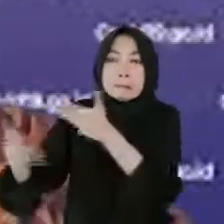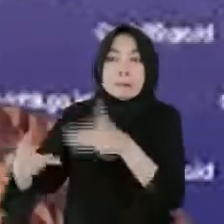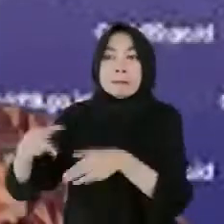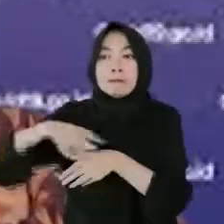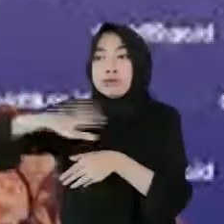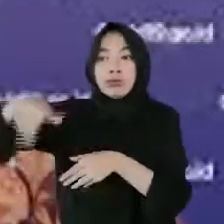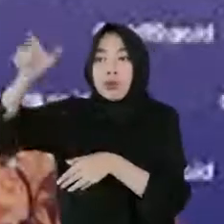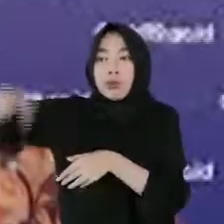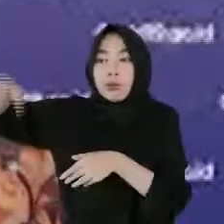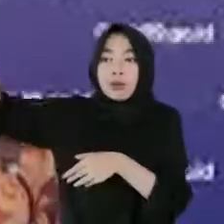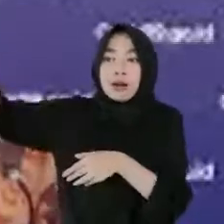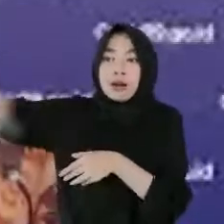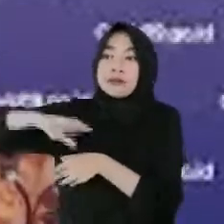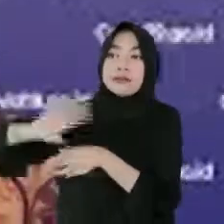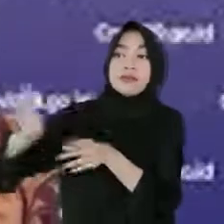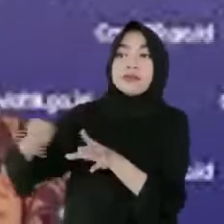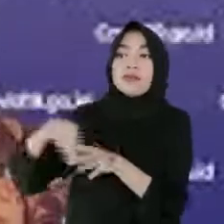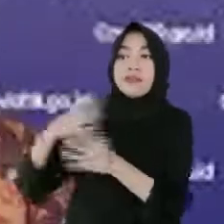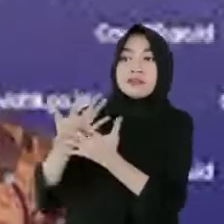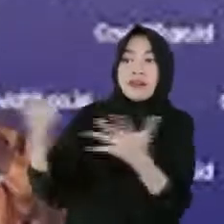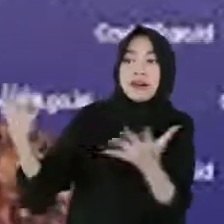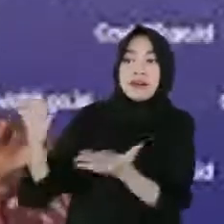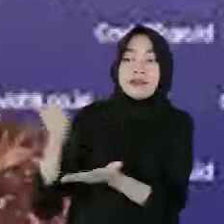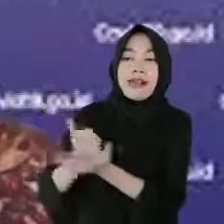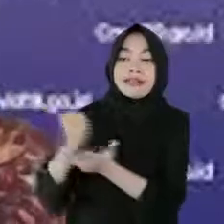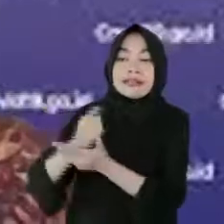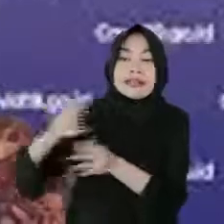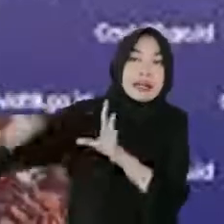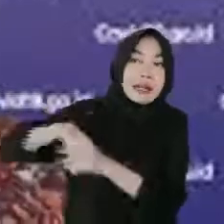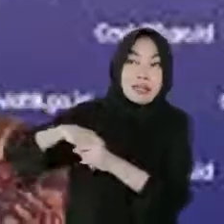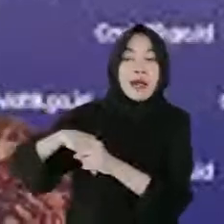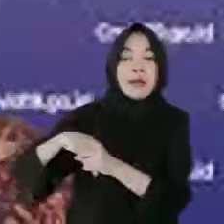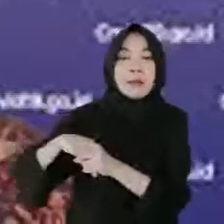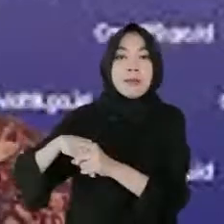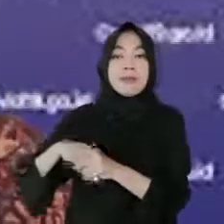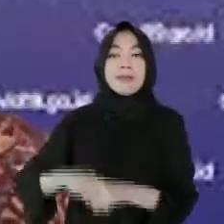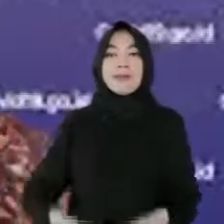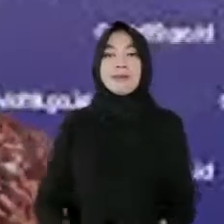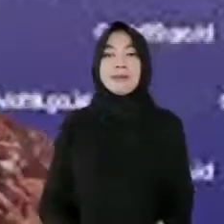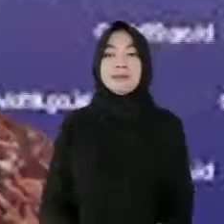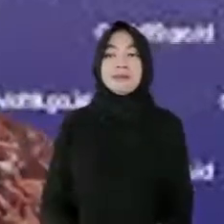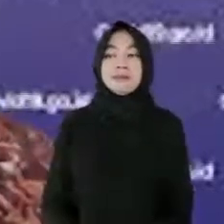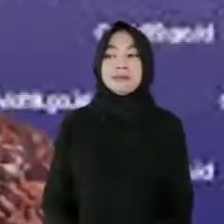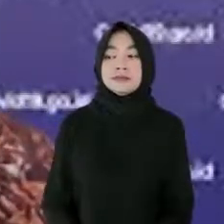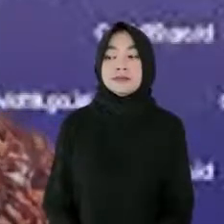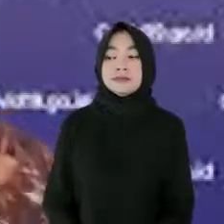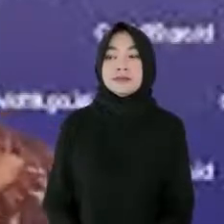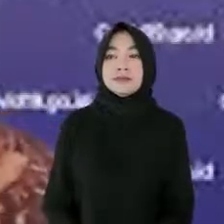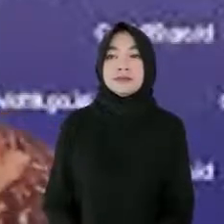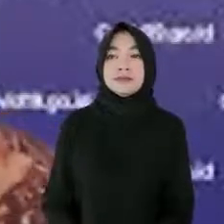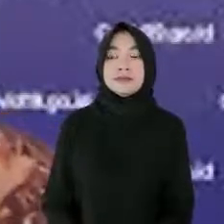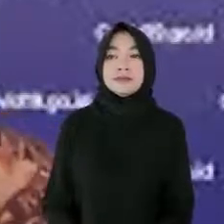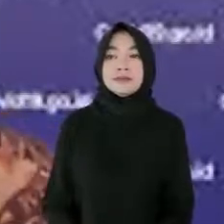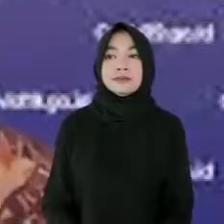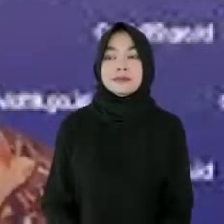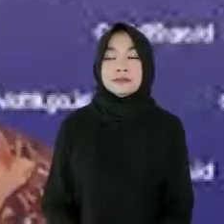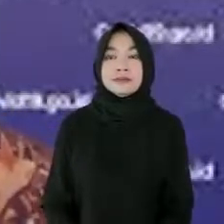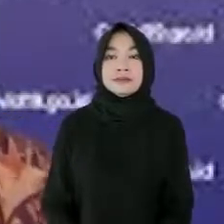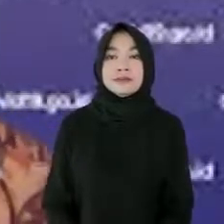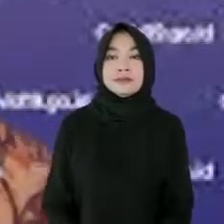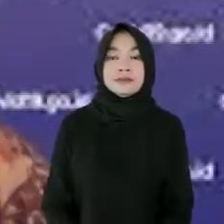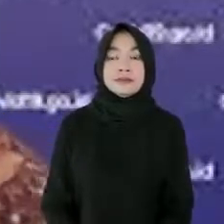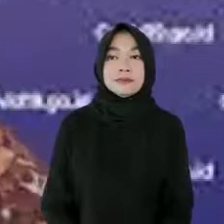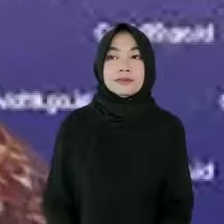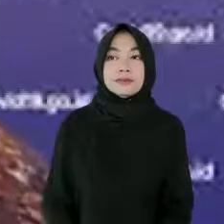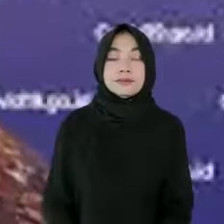keterlibatan masyarakat setempat ini menjadi sangat penting ya Pak Soni ya tadi ya nggak bisa kemudian hanya satu sisi